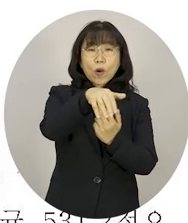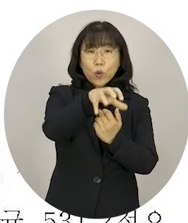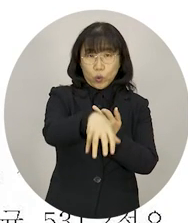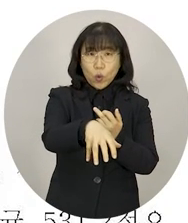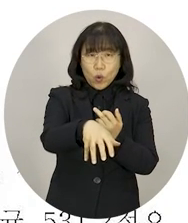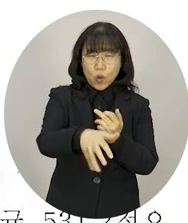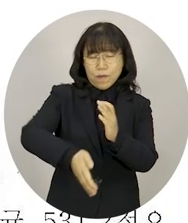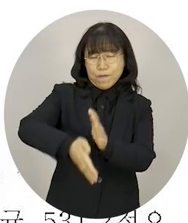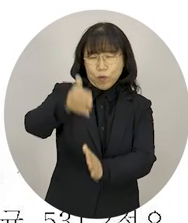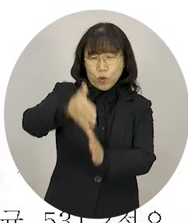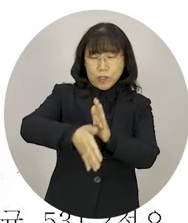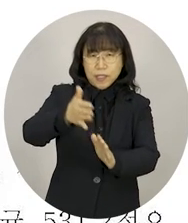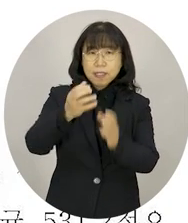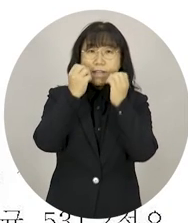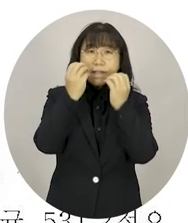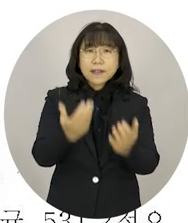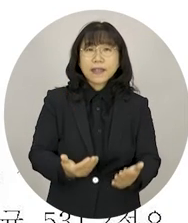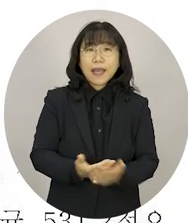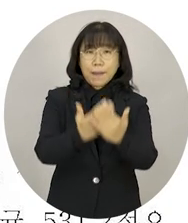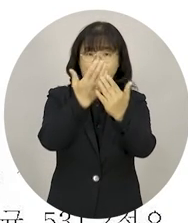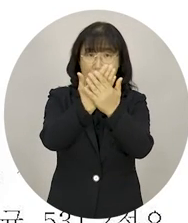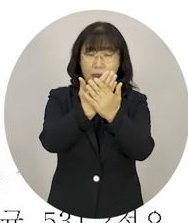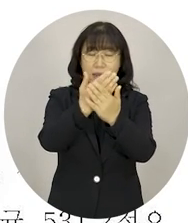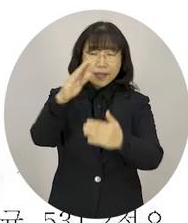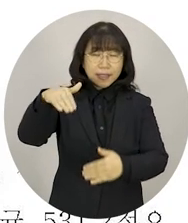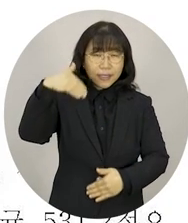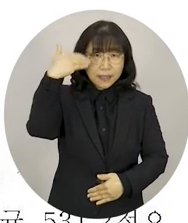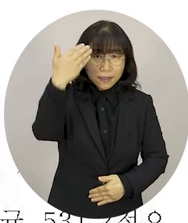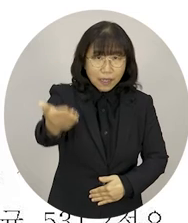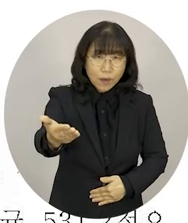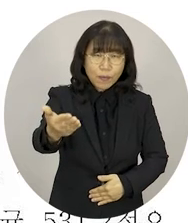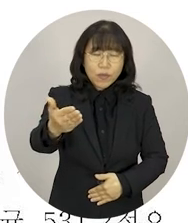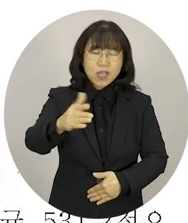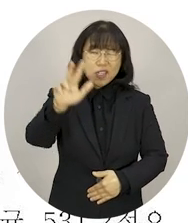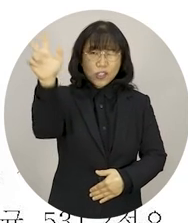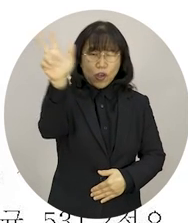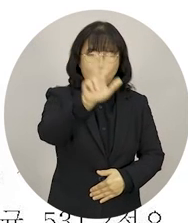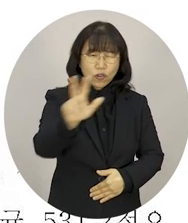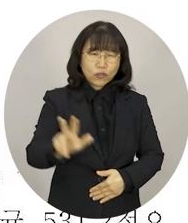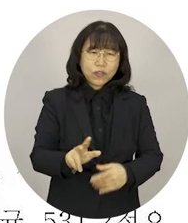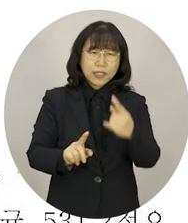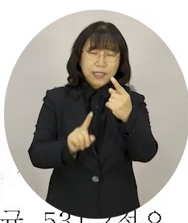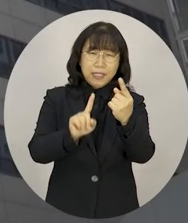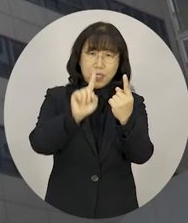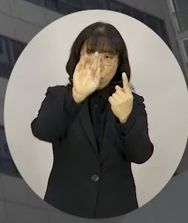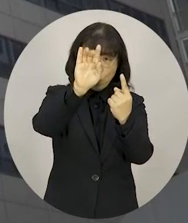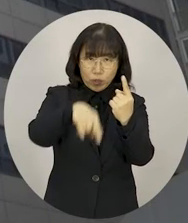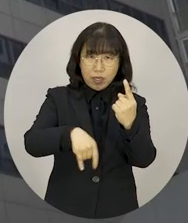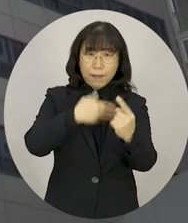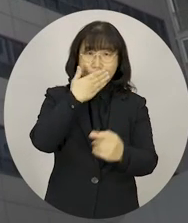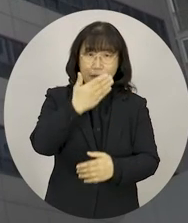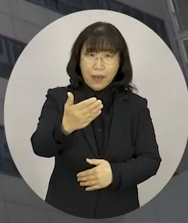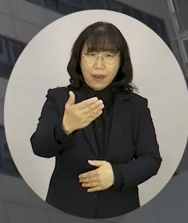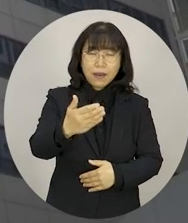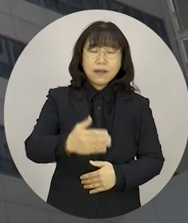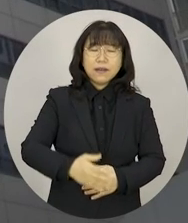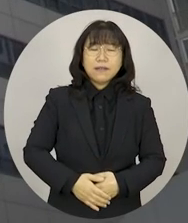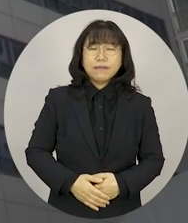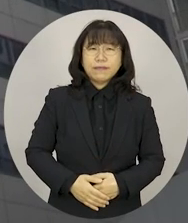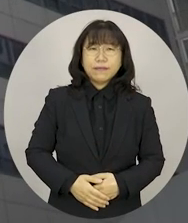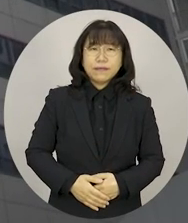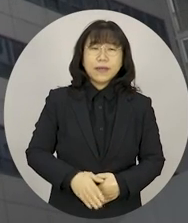추진하고 있는 화곡동 등 원도심 개발을 통한 균형 발전이 완료되면 전국 1위도 가능할 것으로 예상하고